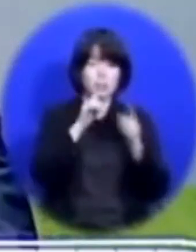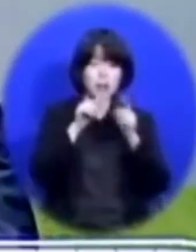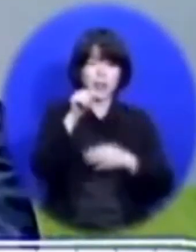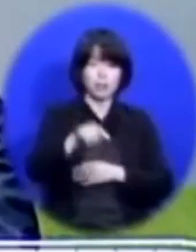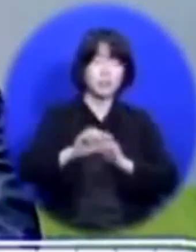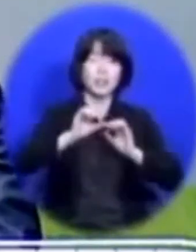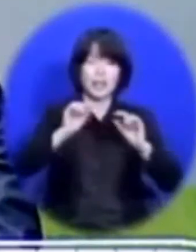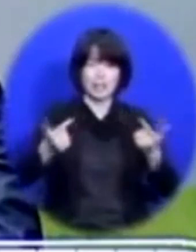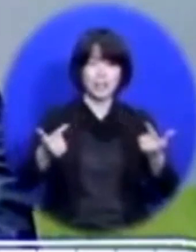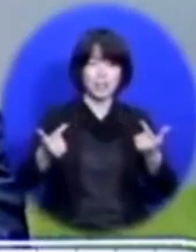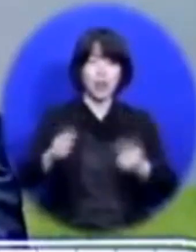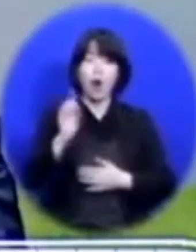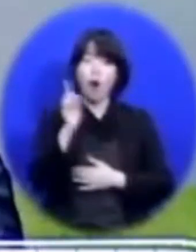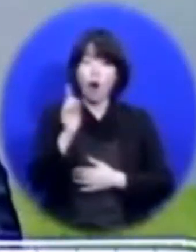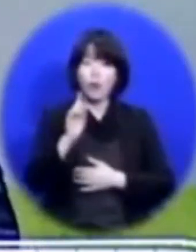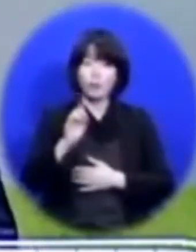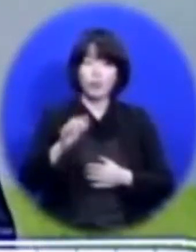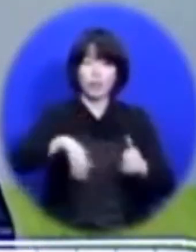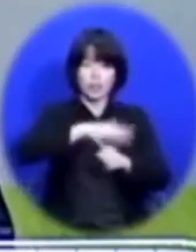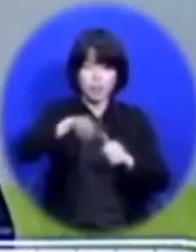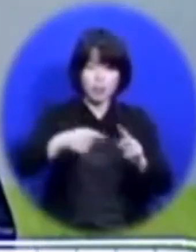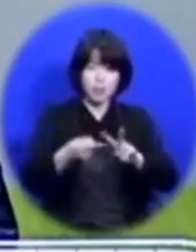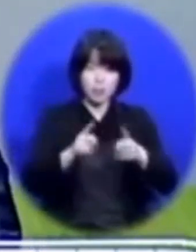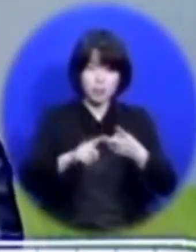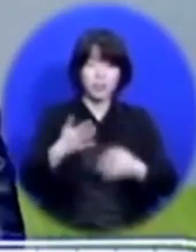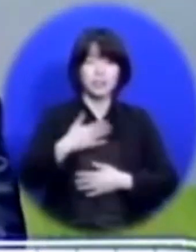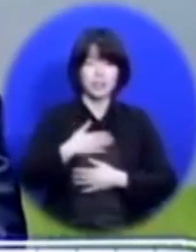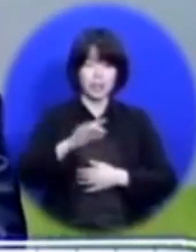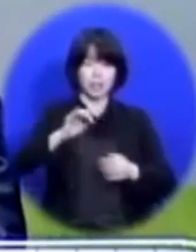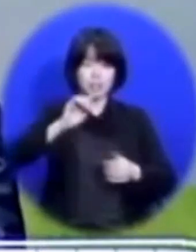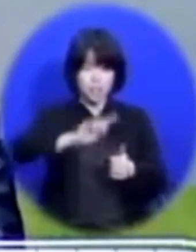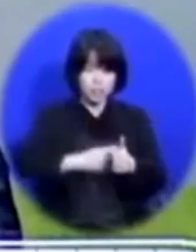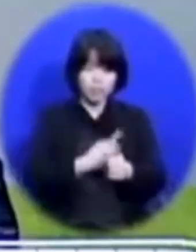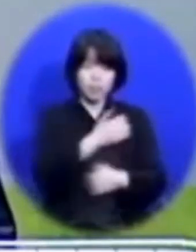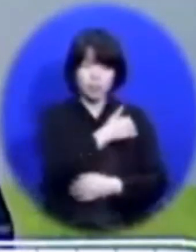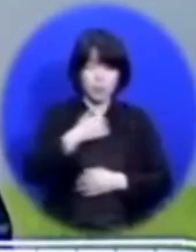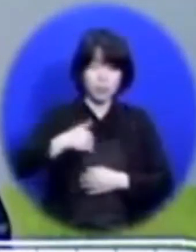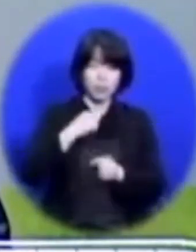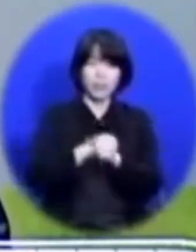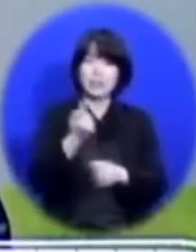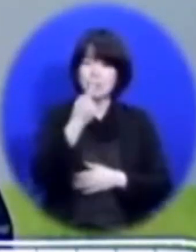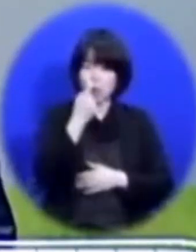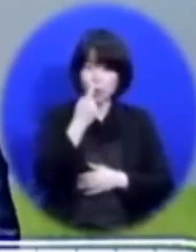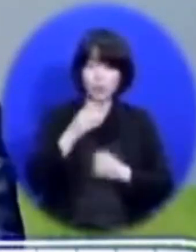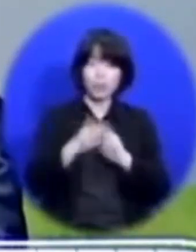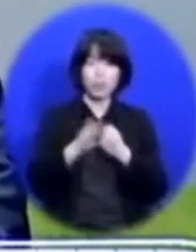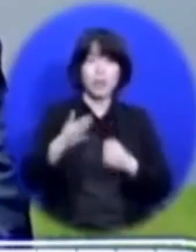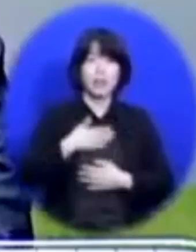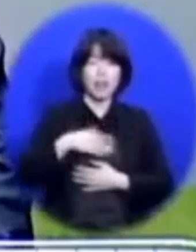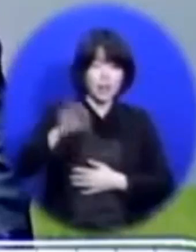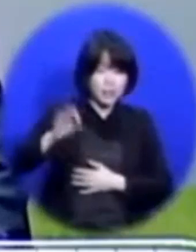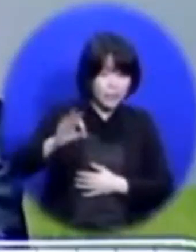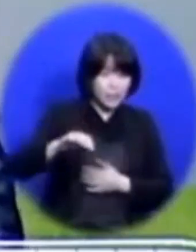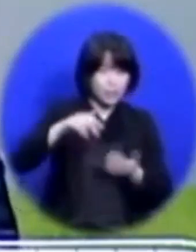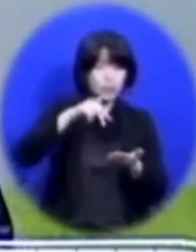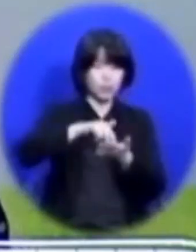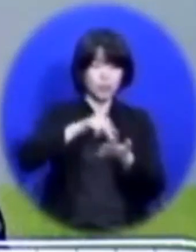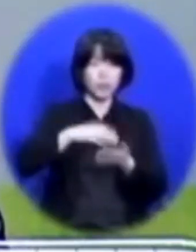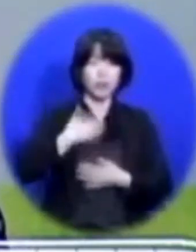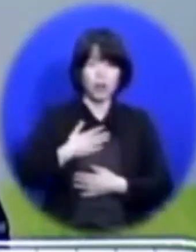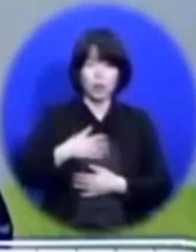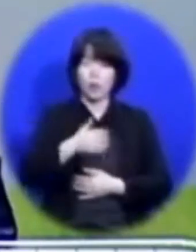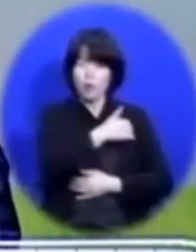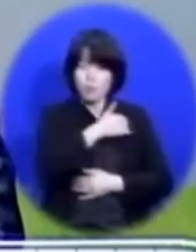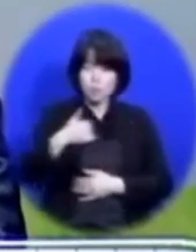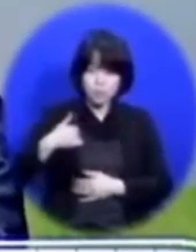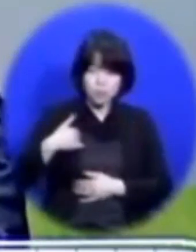필요해서가아닙니다.나는 어떤상황에서도만족하는법을배웠다 .나는 궁핍한것이어떤것